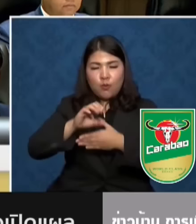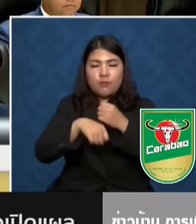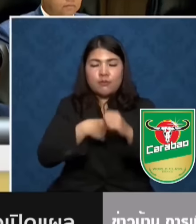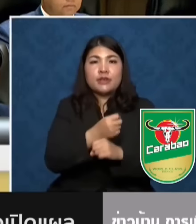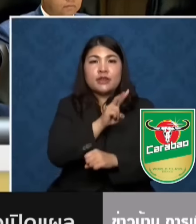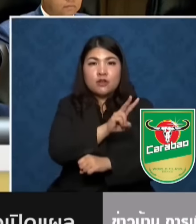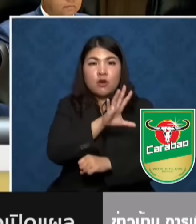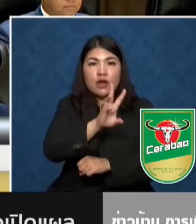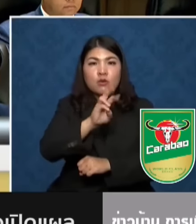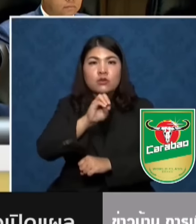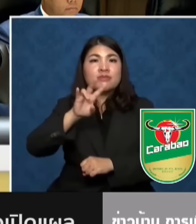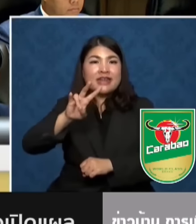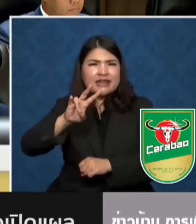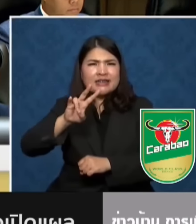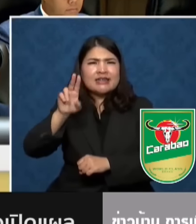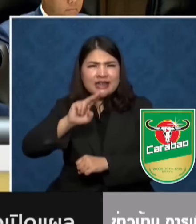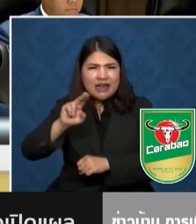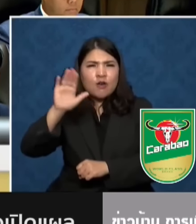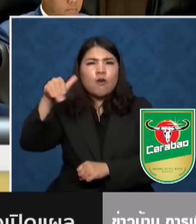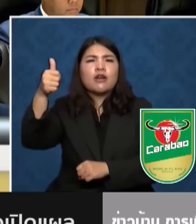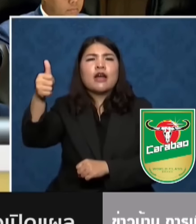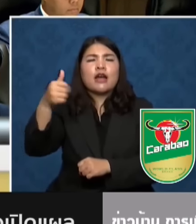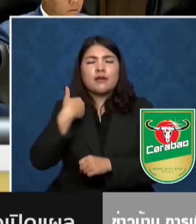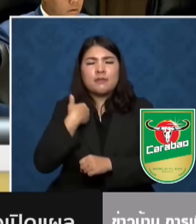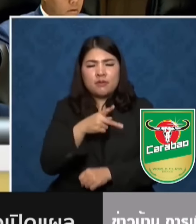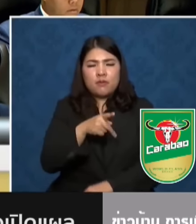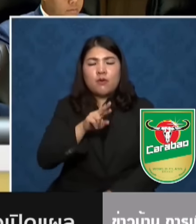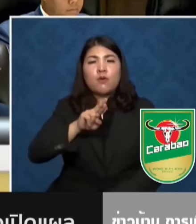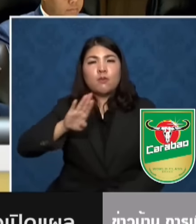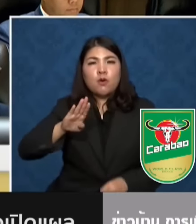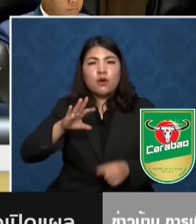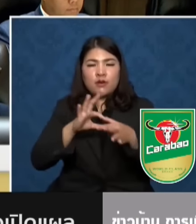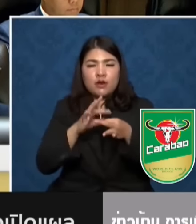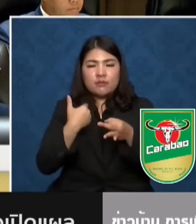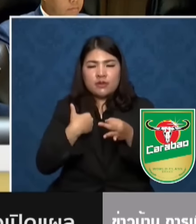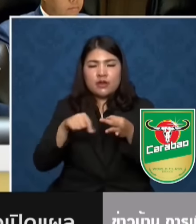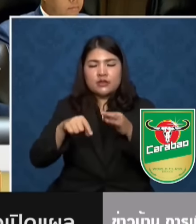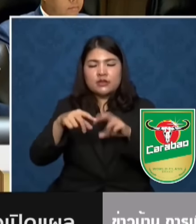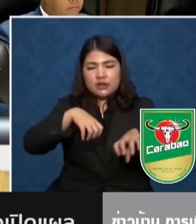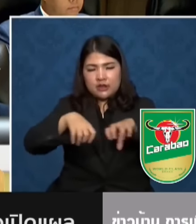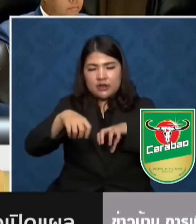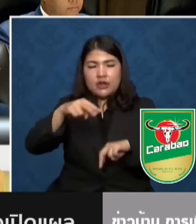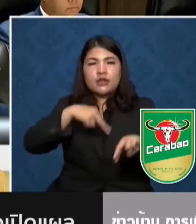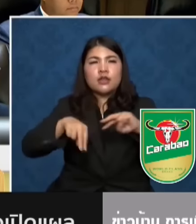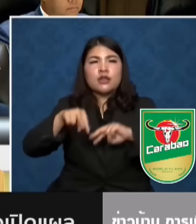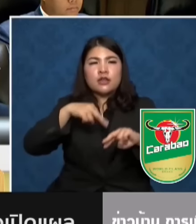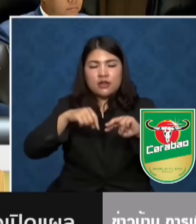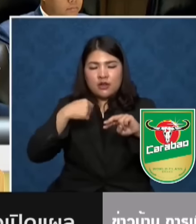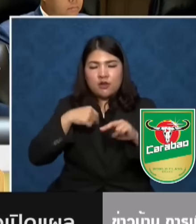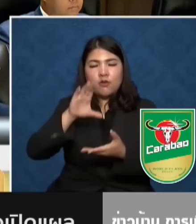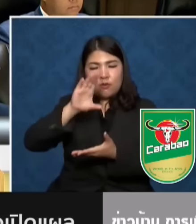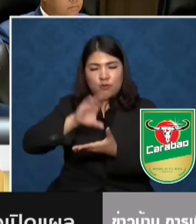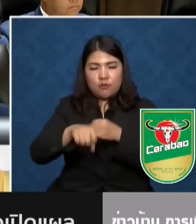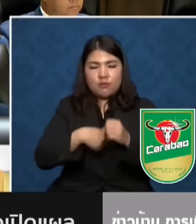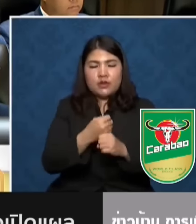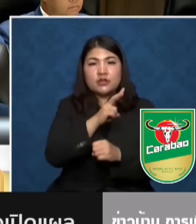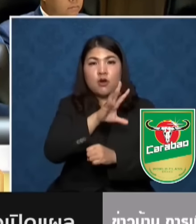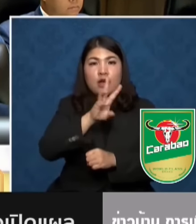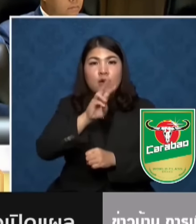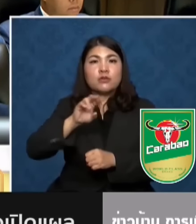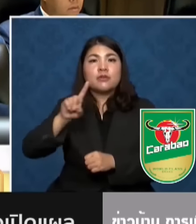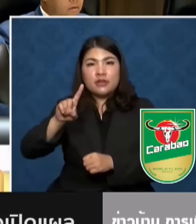เปิดภาพฮะแกเปิดภาพคุณเศรษฐาไปบ้านคุณทักษิณที่จันทร์สองล่าปรากฏพอแกเปิดภาพคุณเศรษฐ